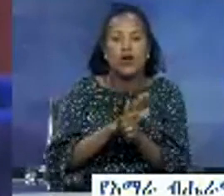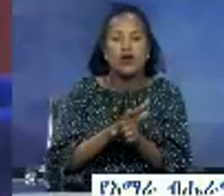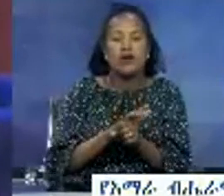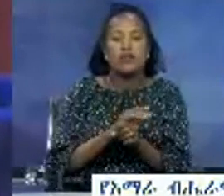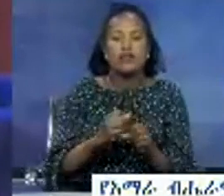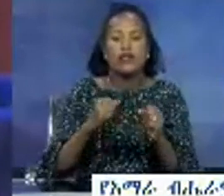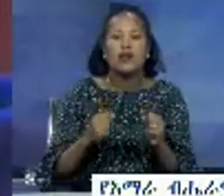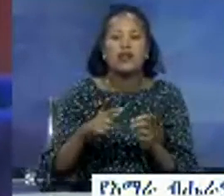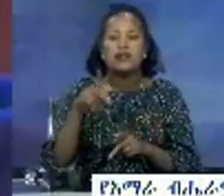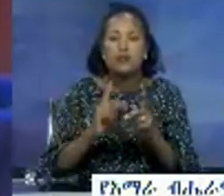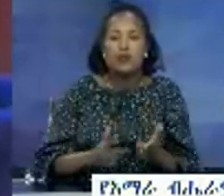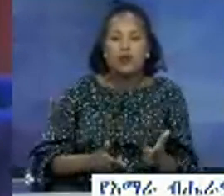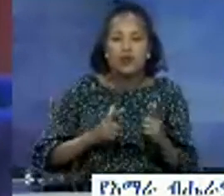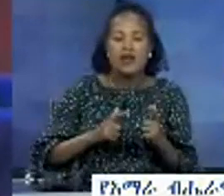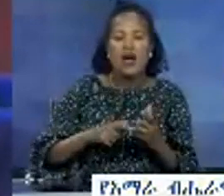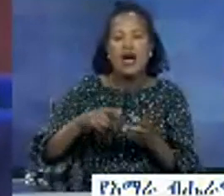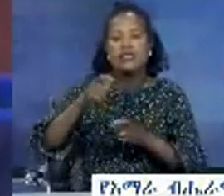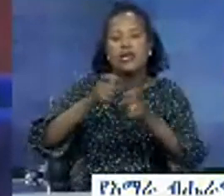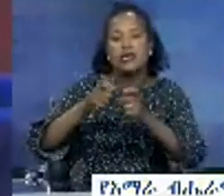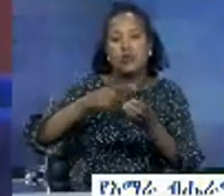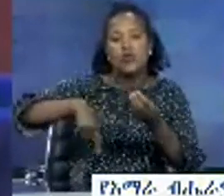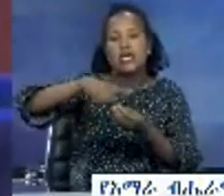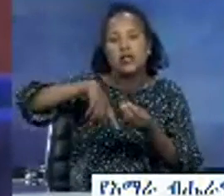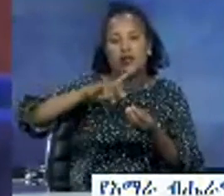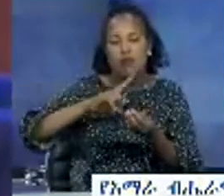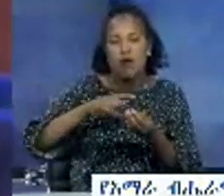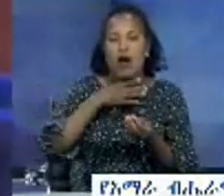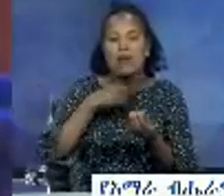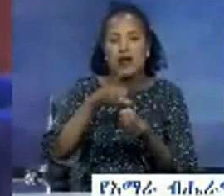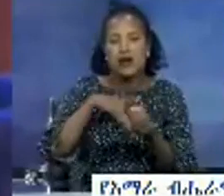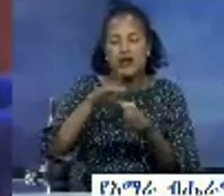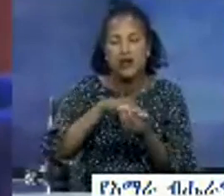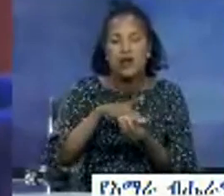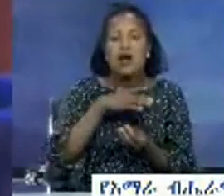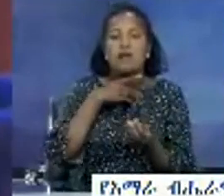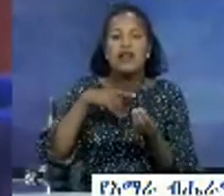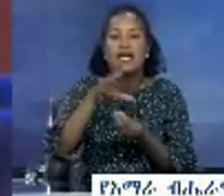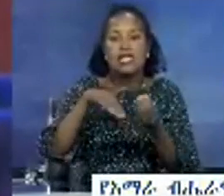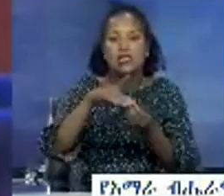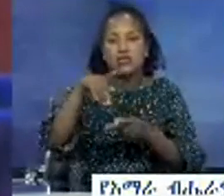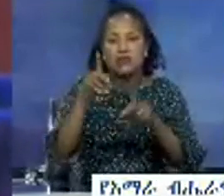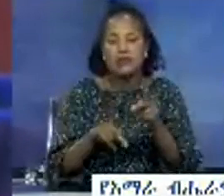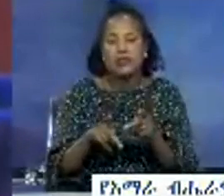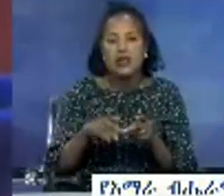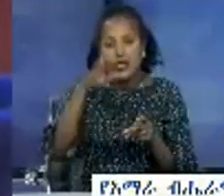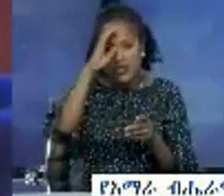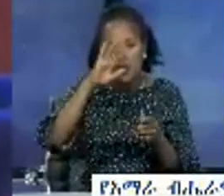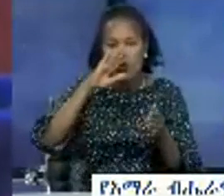የሚኖሩበት የአስተዳደር ወሰን ነው። አማራ ክልል የአማራ ክልል ህዝብ ለሰው